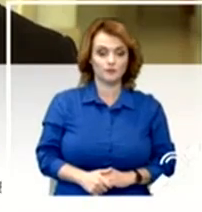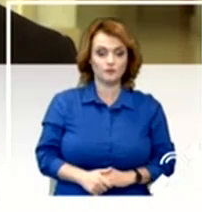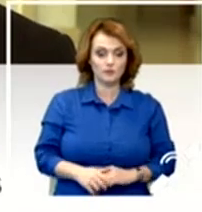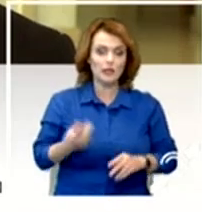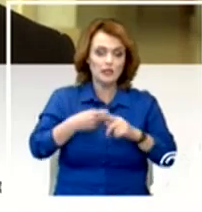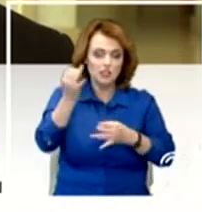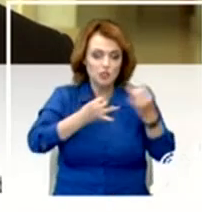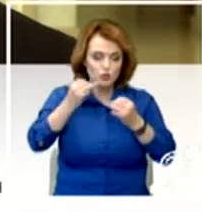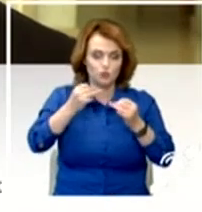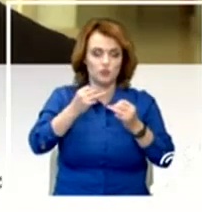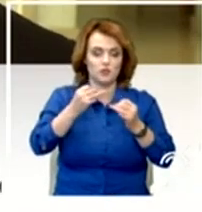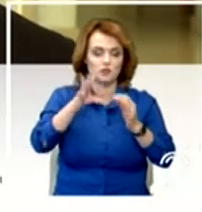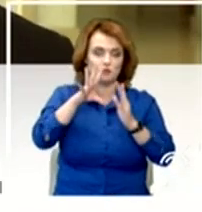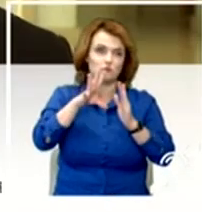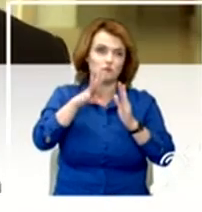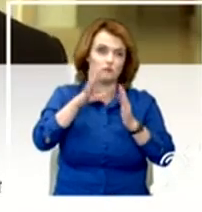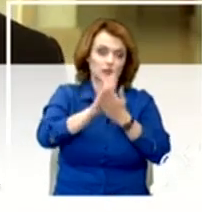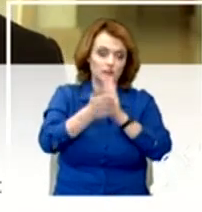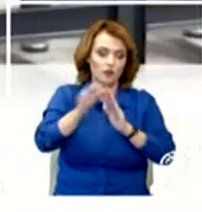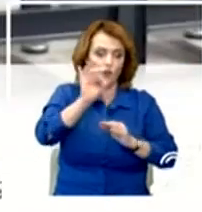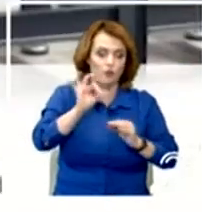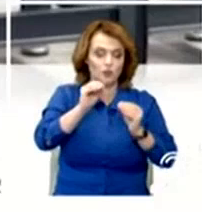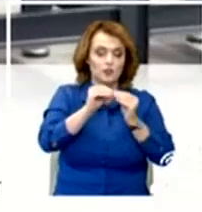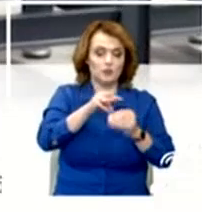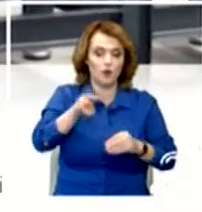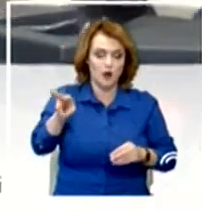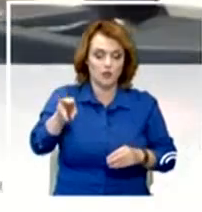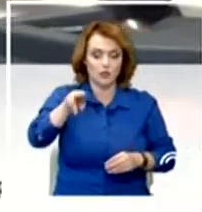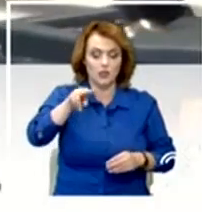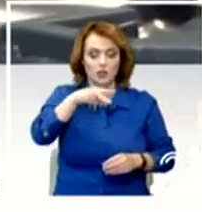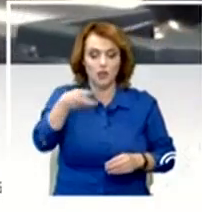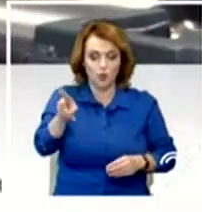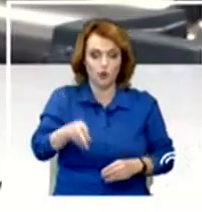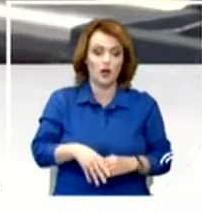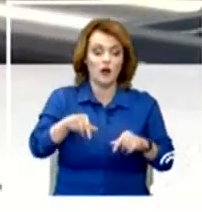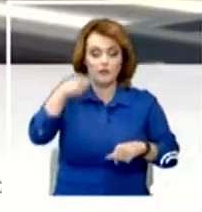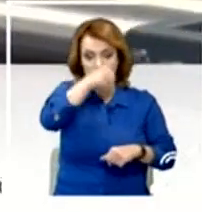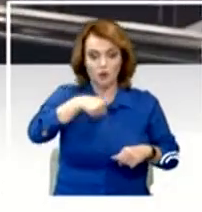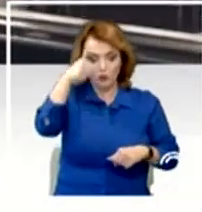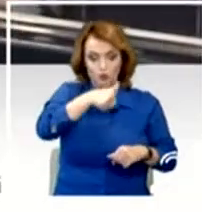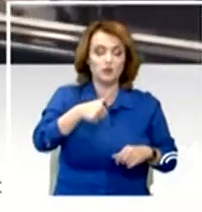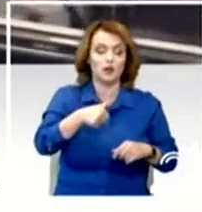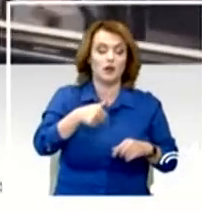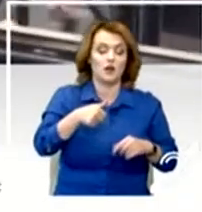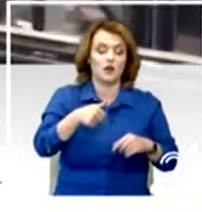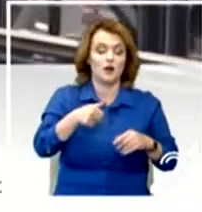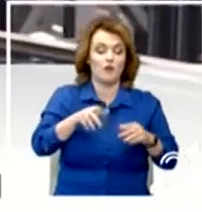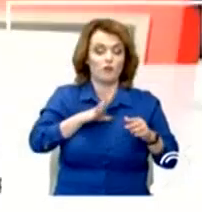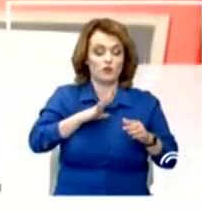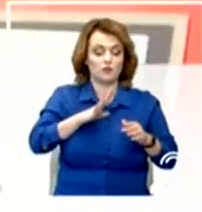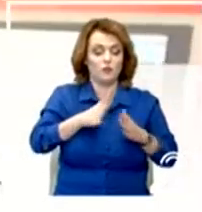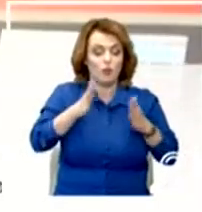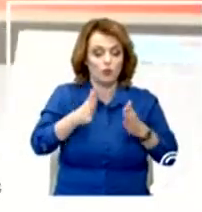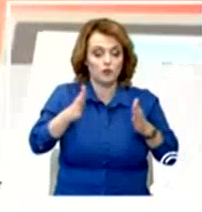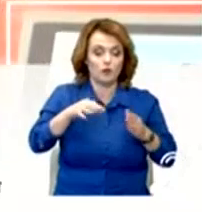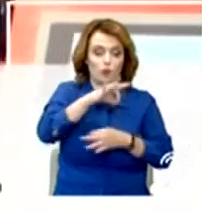în discuție este un buget de circa 10 milioane de euro. În acest an, Organizația pentru Dezvoltarea Antreprenoriatului a lansat mai multe